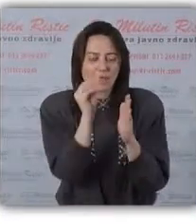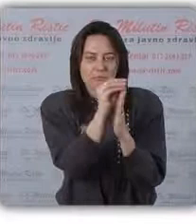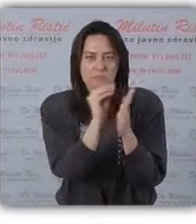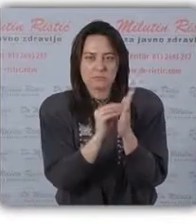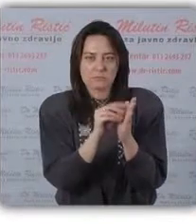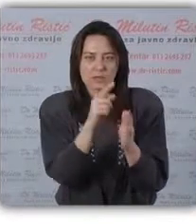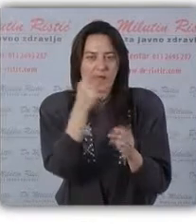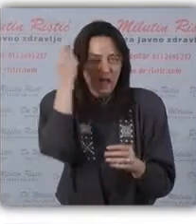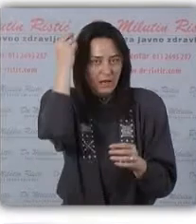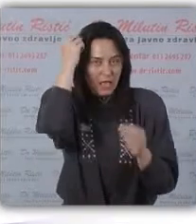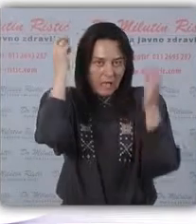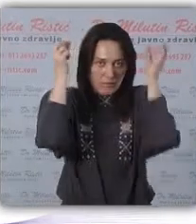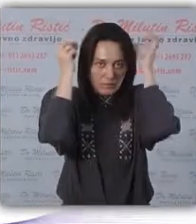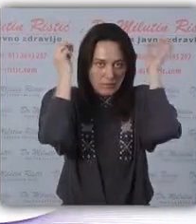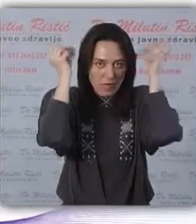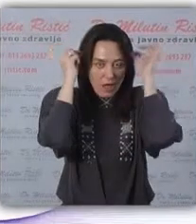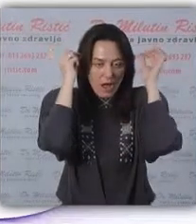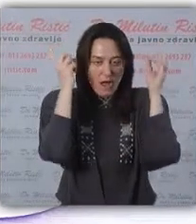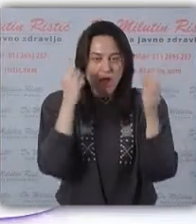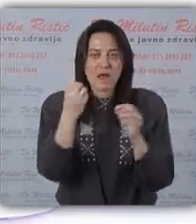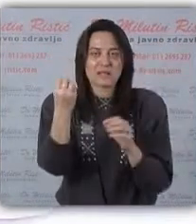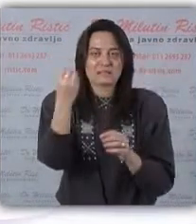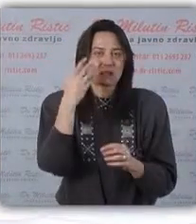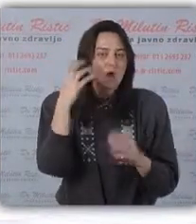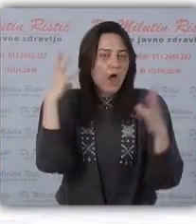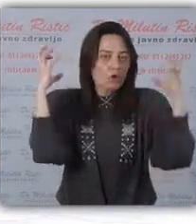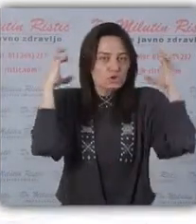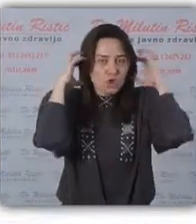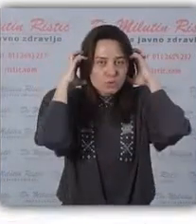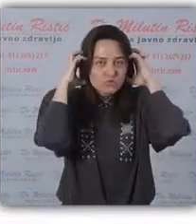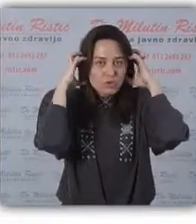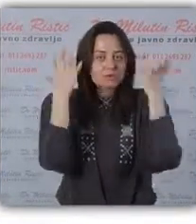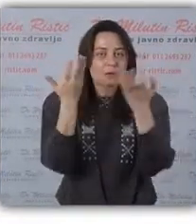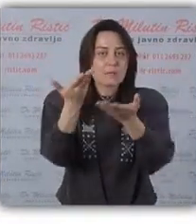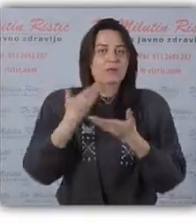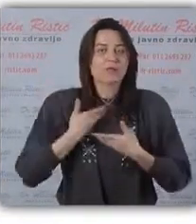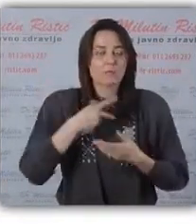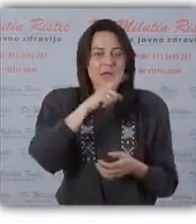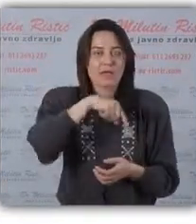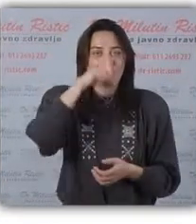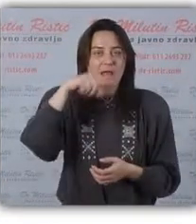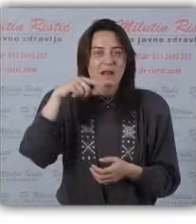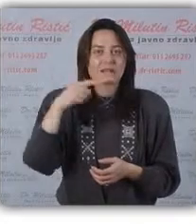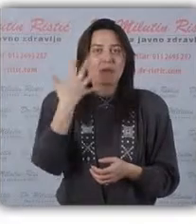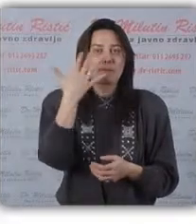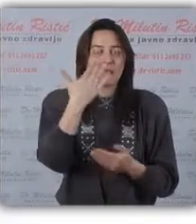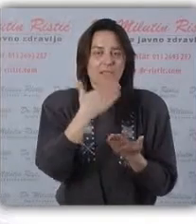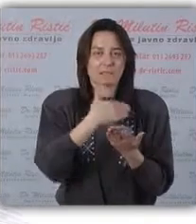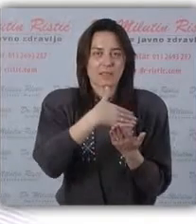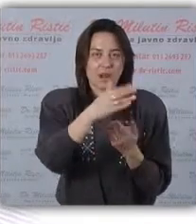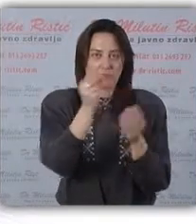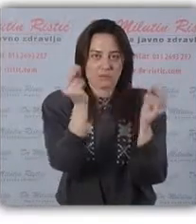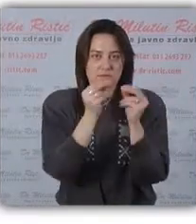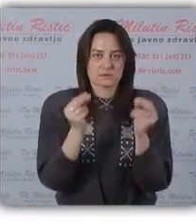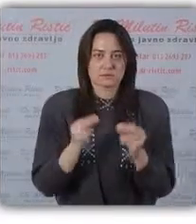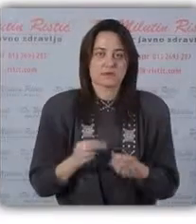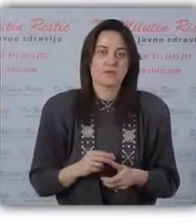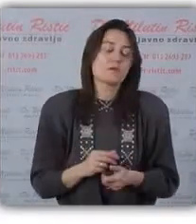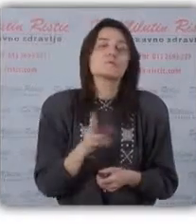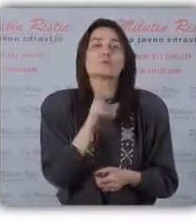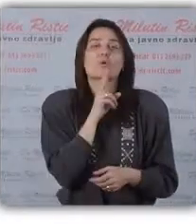male elektrode na glavu pacijenta, signal se prenosi slušalicama i dobiva se talas koji se sastoji od 5